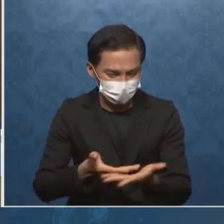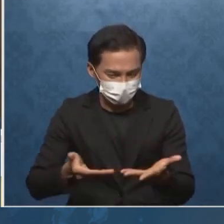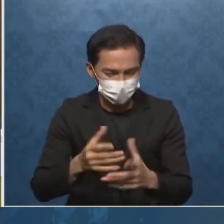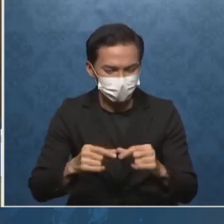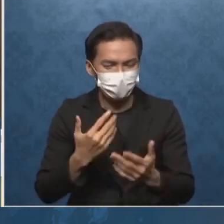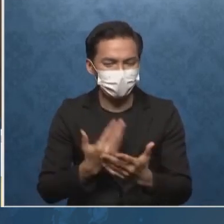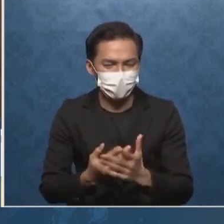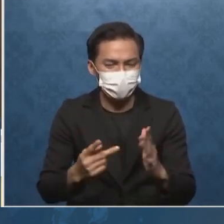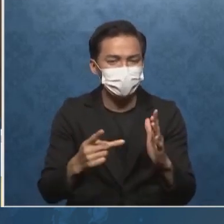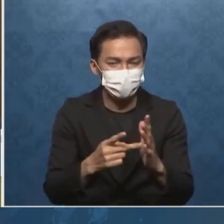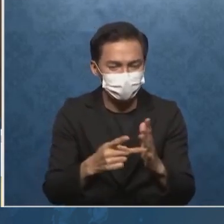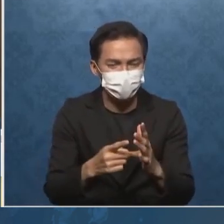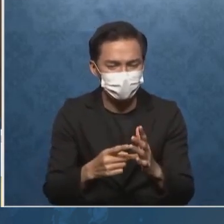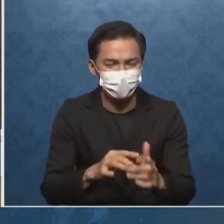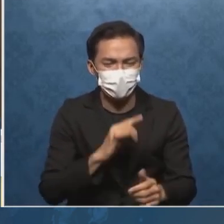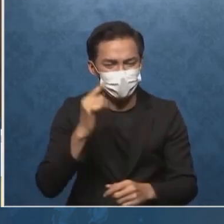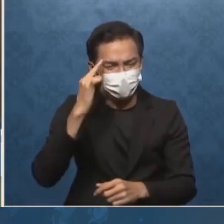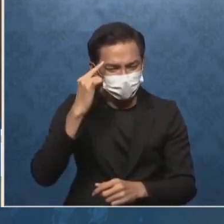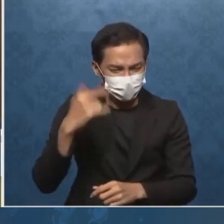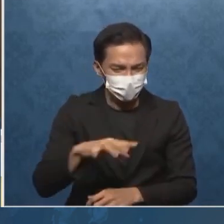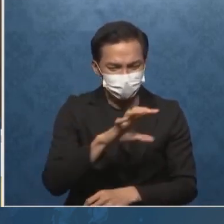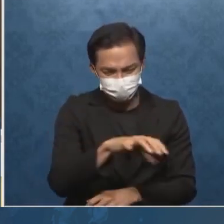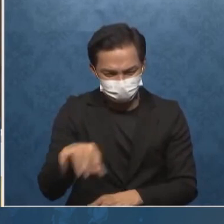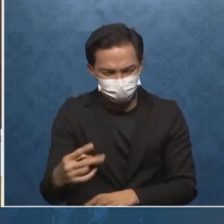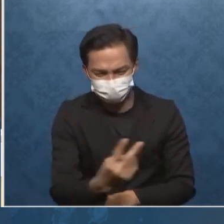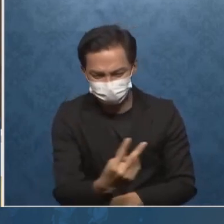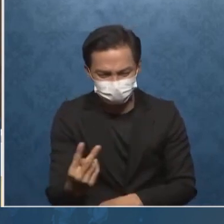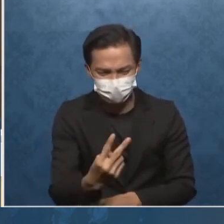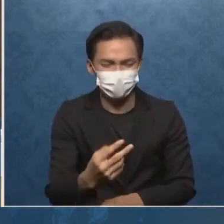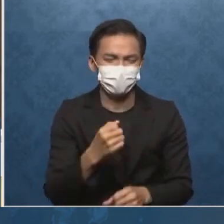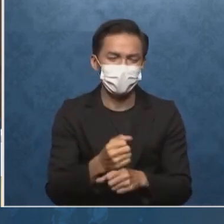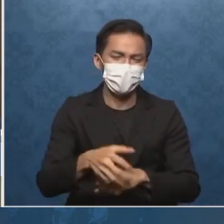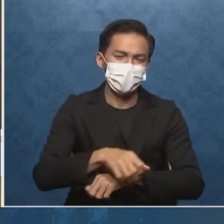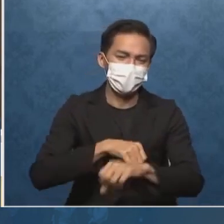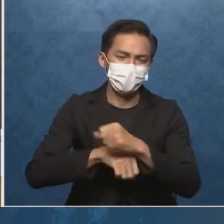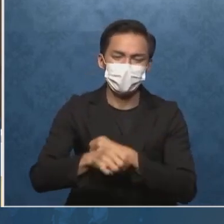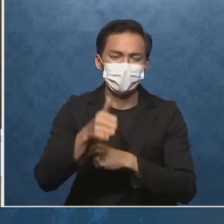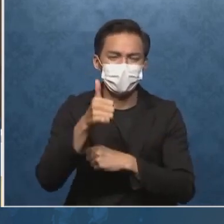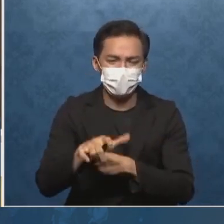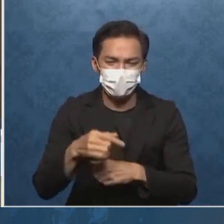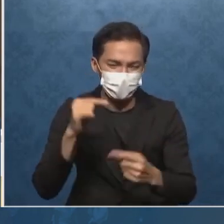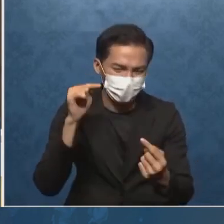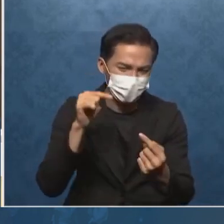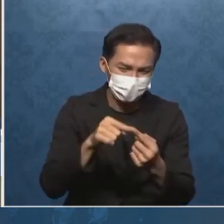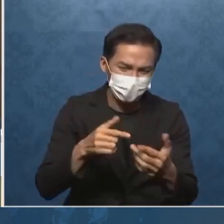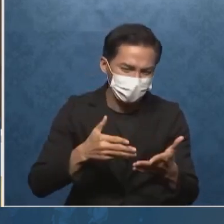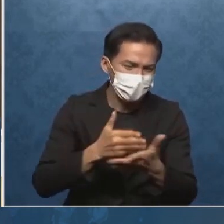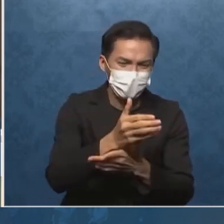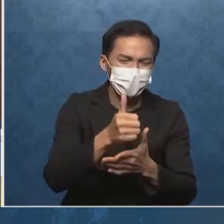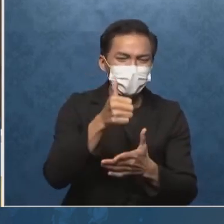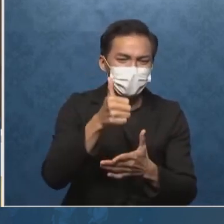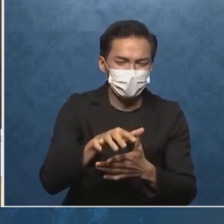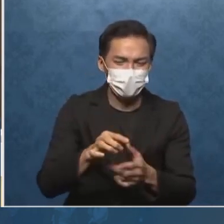จ่ายเงินกู้นะครับเมื่อรู้ว่าสองหน่วยงานนี้ไม่สามารถที่จะปฏิบัติให้ไปบรรลุตามวัตถุประสงค์จริง